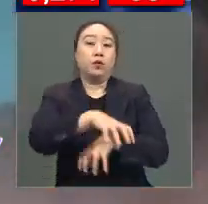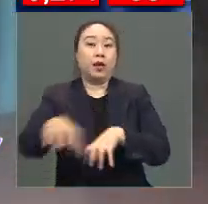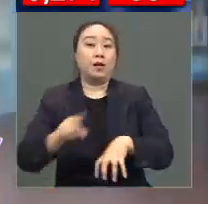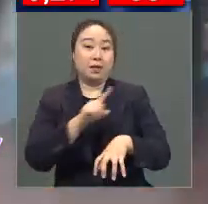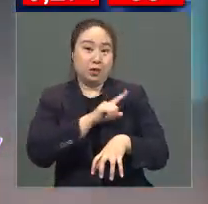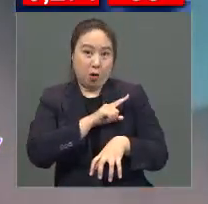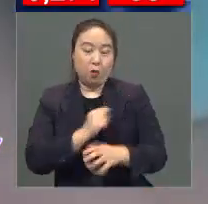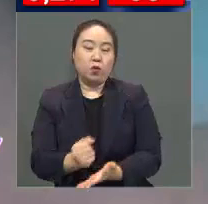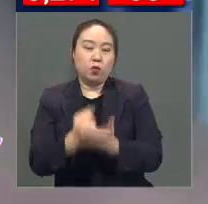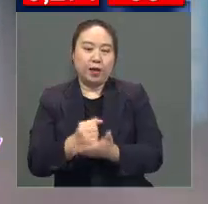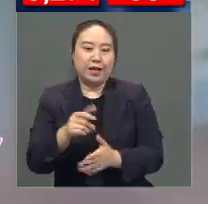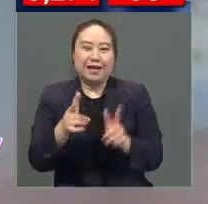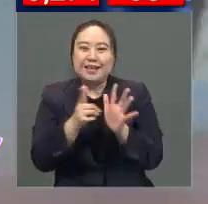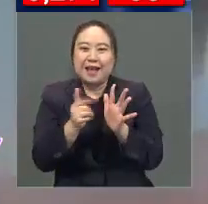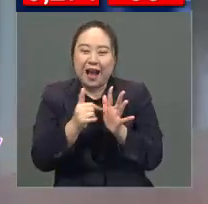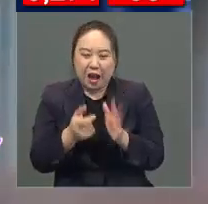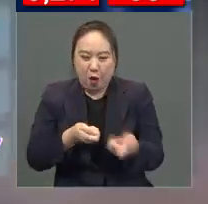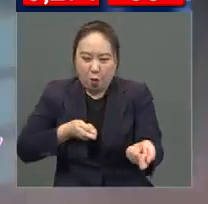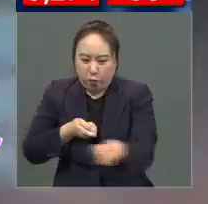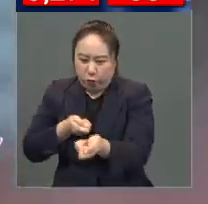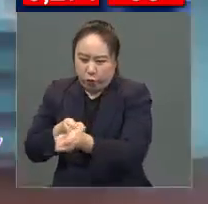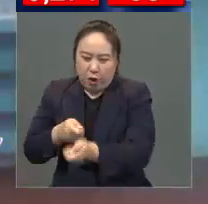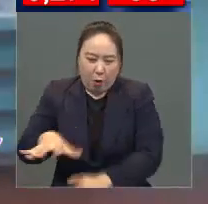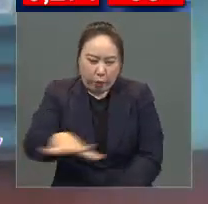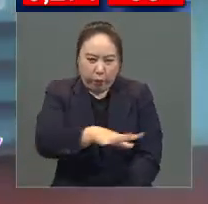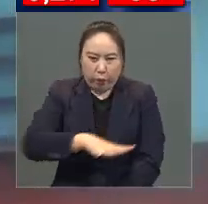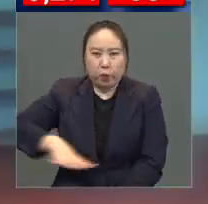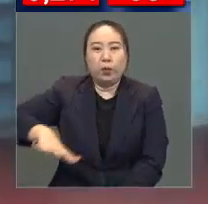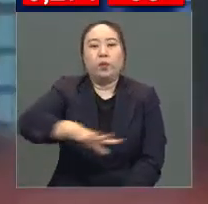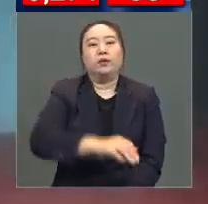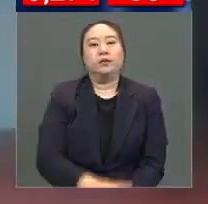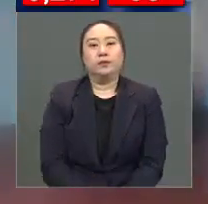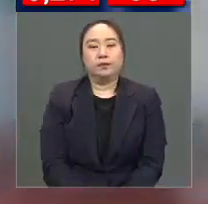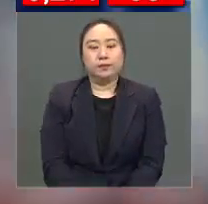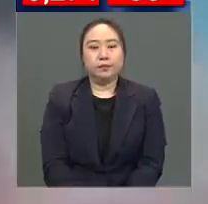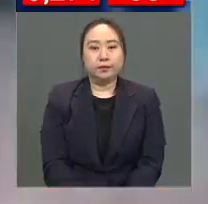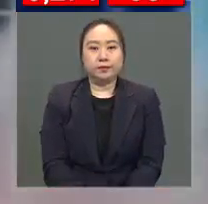เกี่ยวข้องก็ร่วมกันทำความสะอาดด้วยน้ำยาฆ่าเชื้อในทุกพื้นที่แล้วค่ะอ่ะ